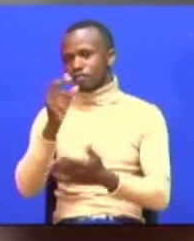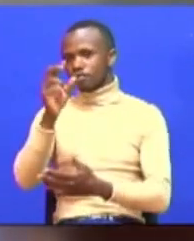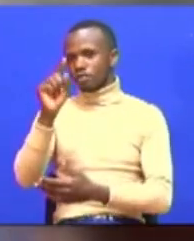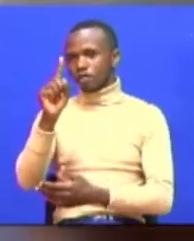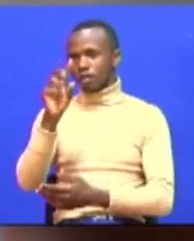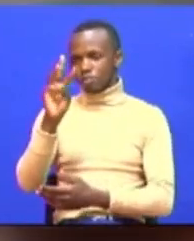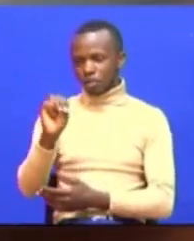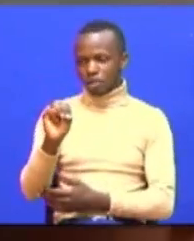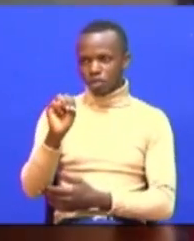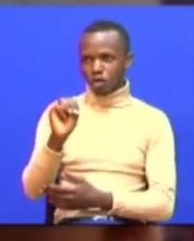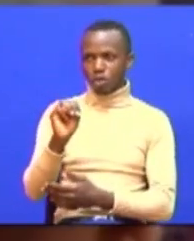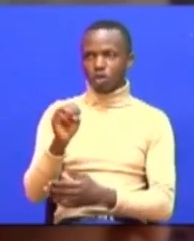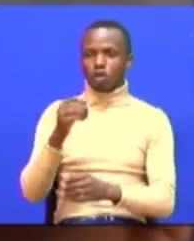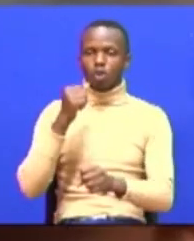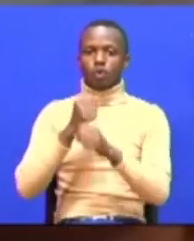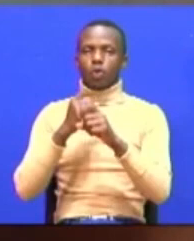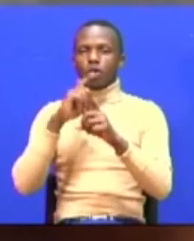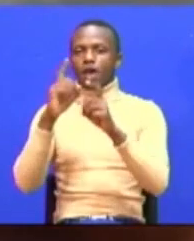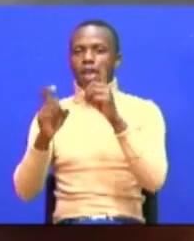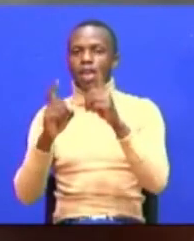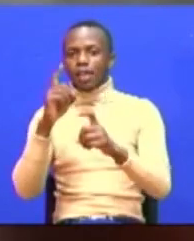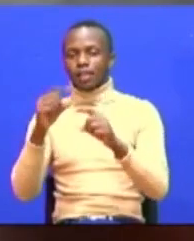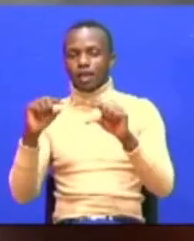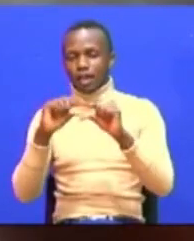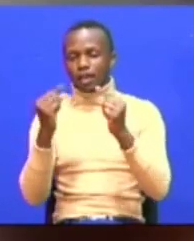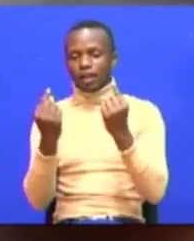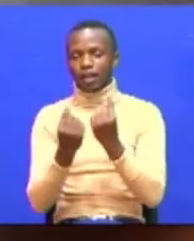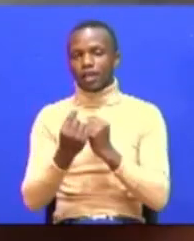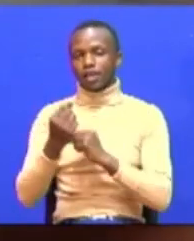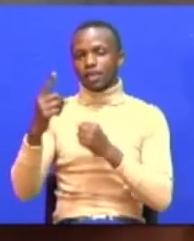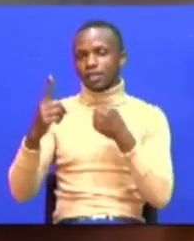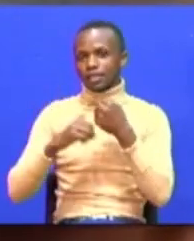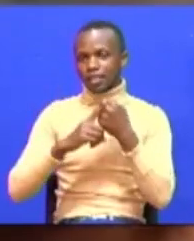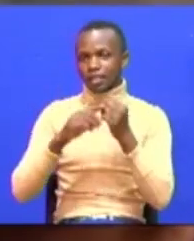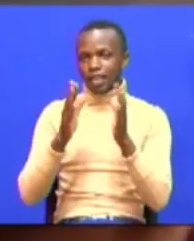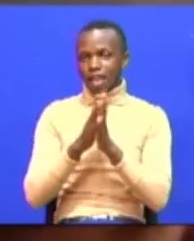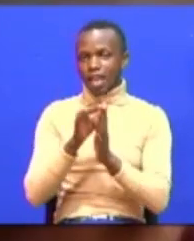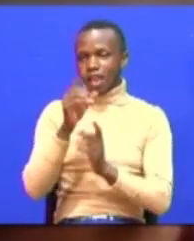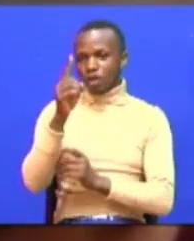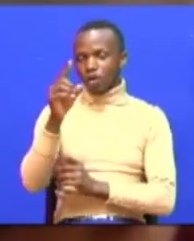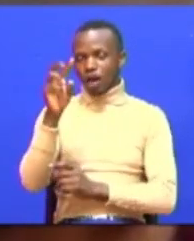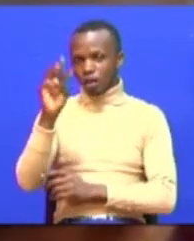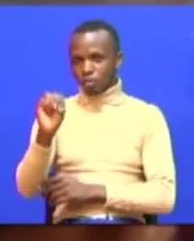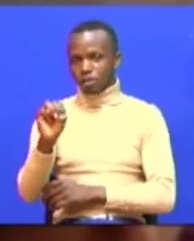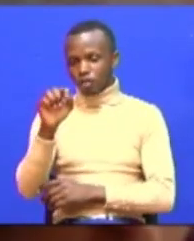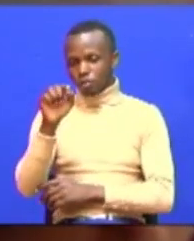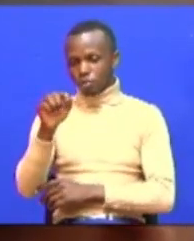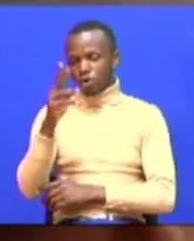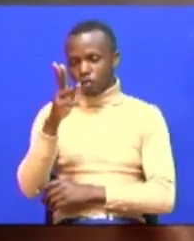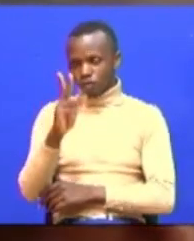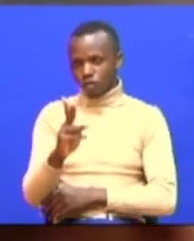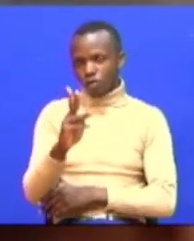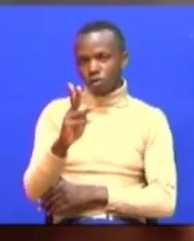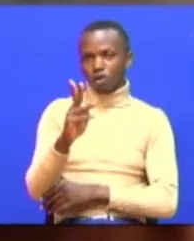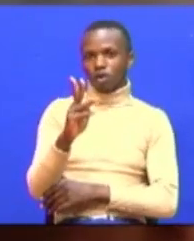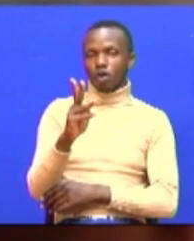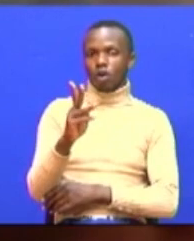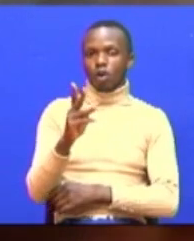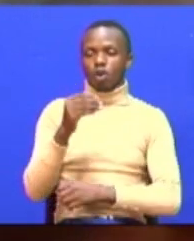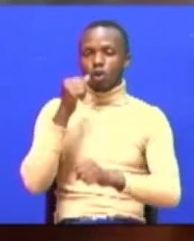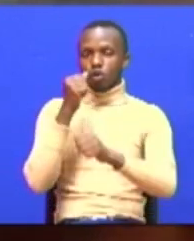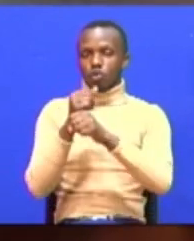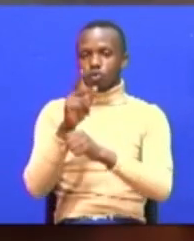mbili wanafanya grade 6 na milioni moja na laki ine